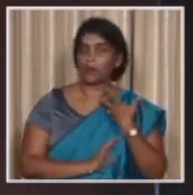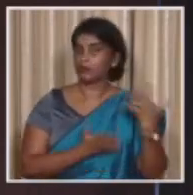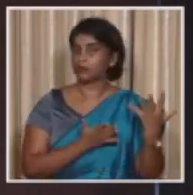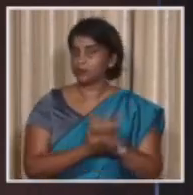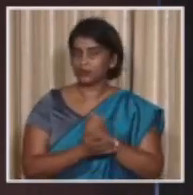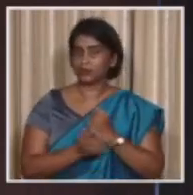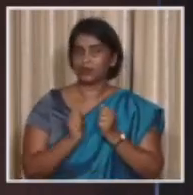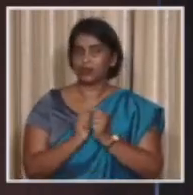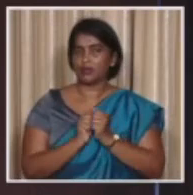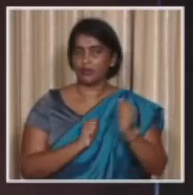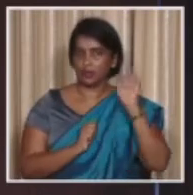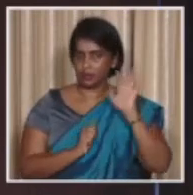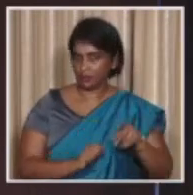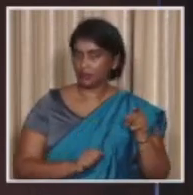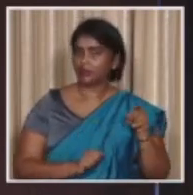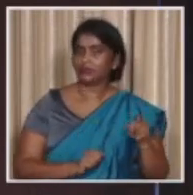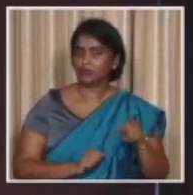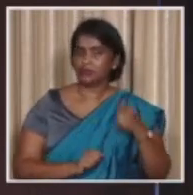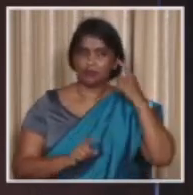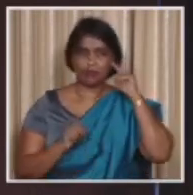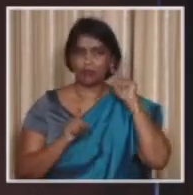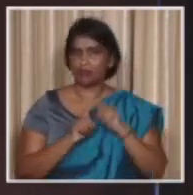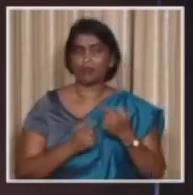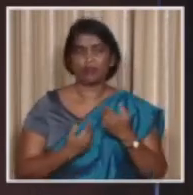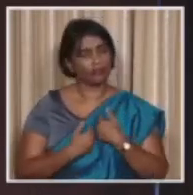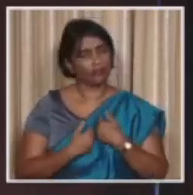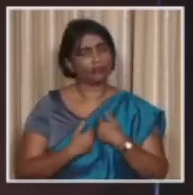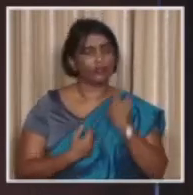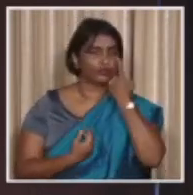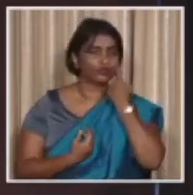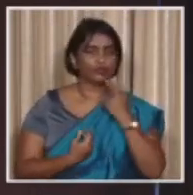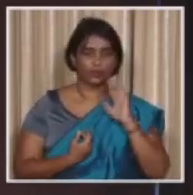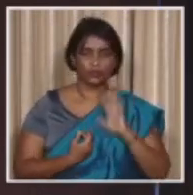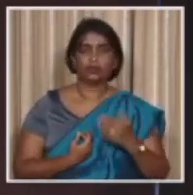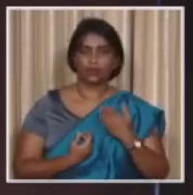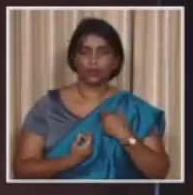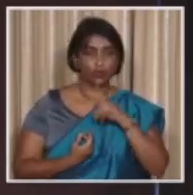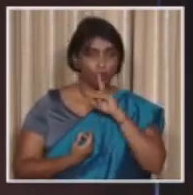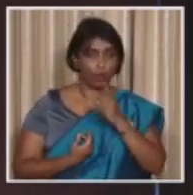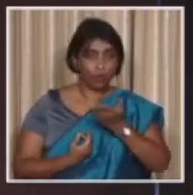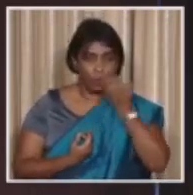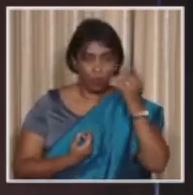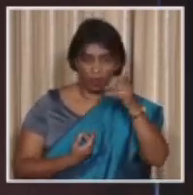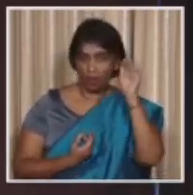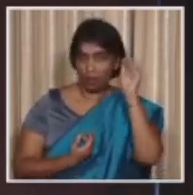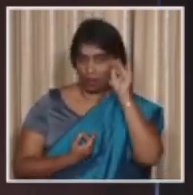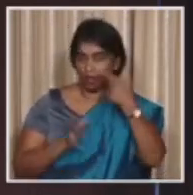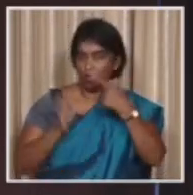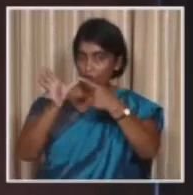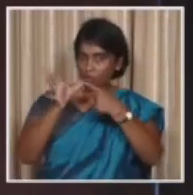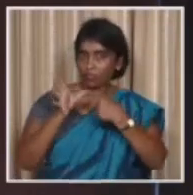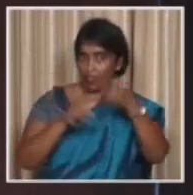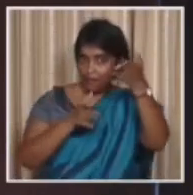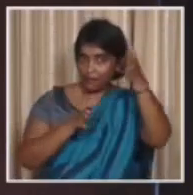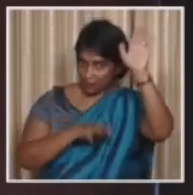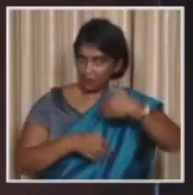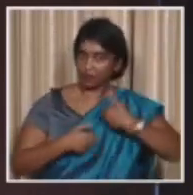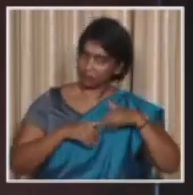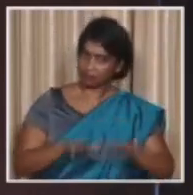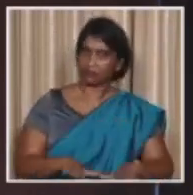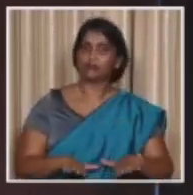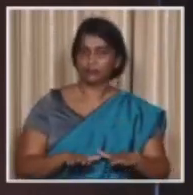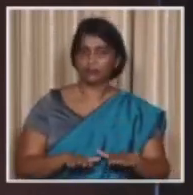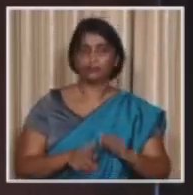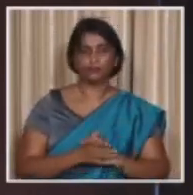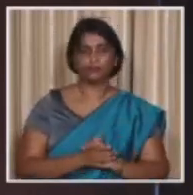ගැනීමේ කම්මුතුකාරයෙක් බවට පත් වෙලා ඉන්න පිළිබඳව අපි කණගාටු වෙනවා. මම කියන පුළුවන් නම් එතුමා අහන් ඉන්නවා නම් ඇහිලා උත්තර දෙන්න කියලා ඉවරලා අපි තින්නම්. ඉතින්